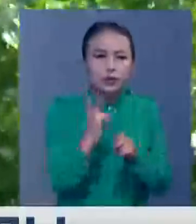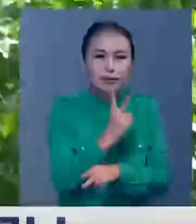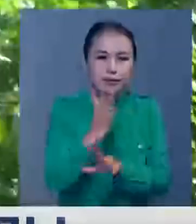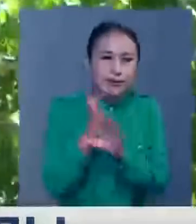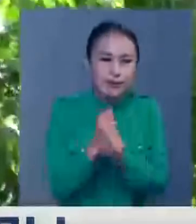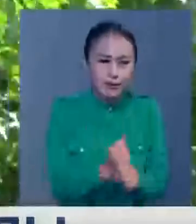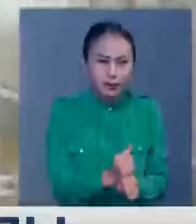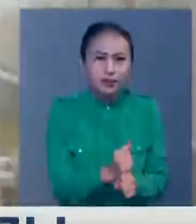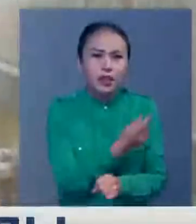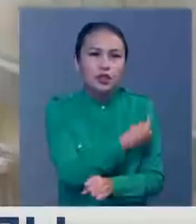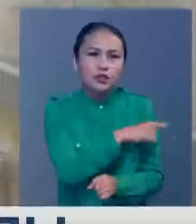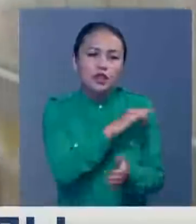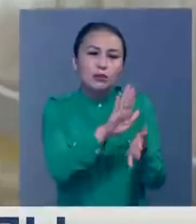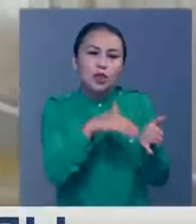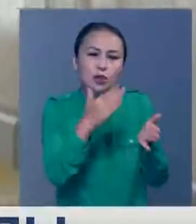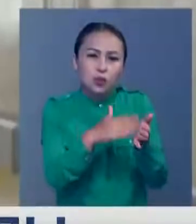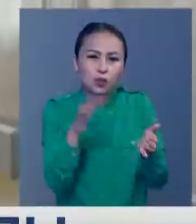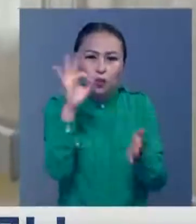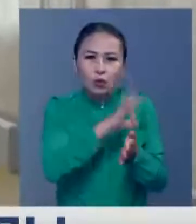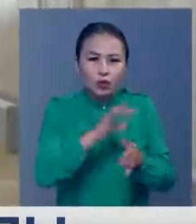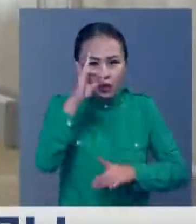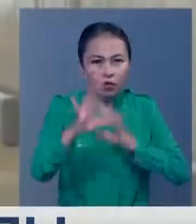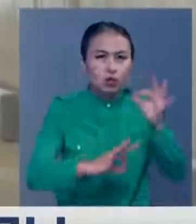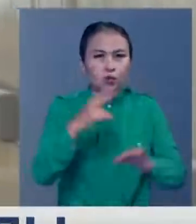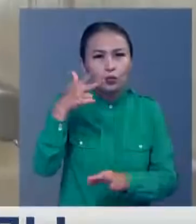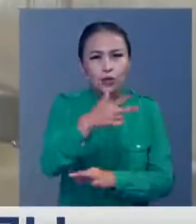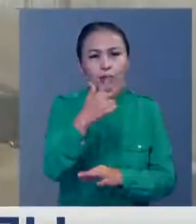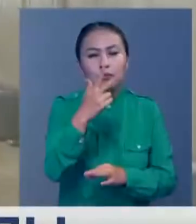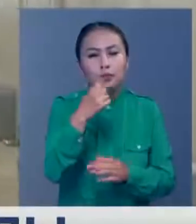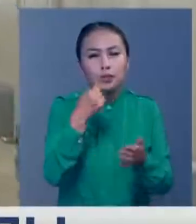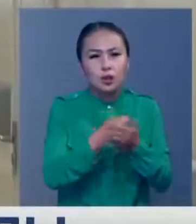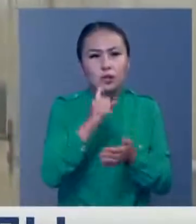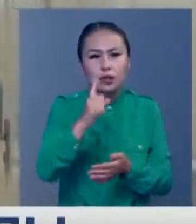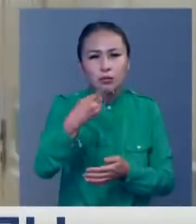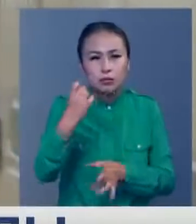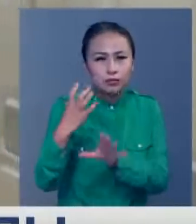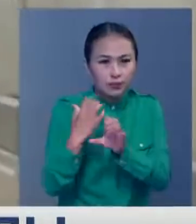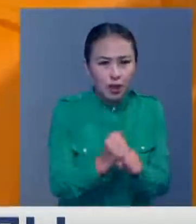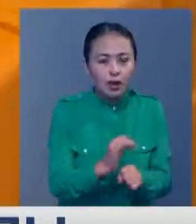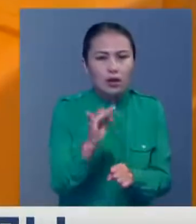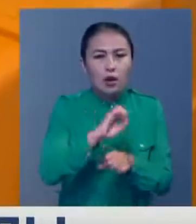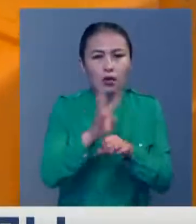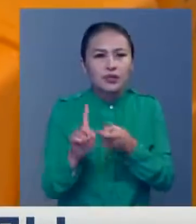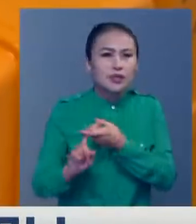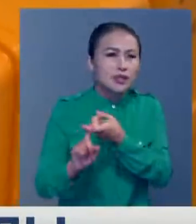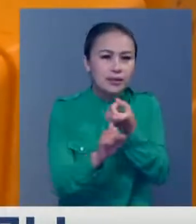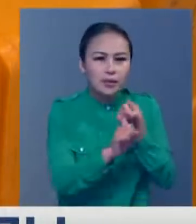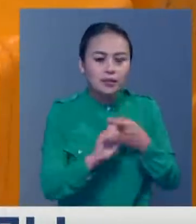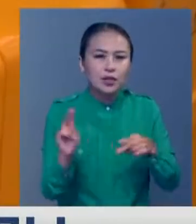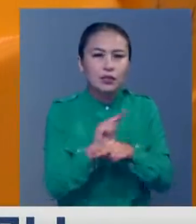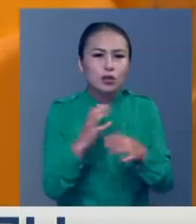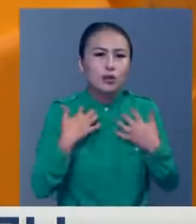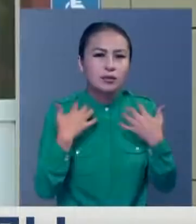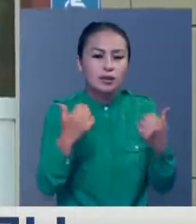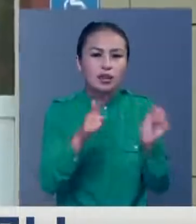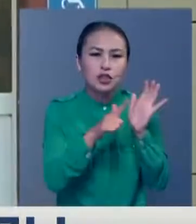азайды. Жедел жәрдем станциясына шақыртулар саны тәулігіне 3000-нан 1100-ге дейін қысқарған, ал коронавирус инфекциясынан